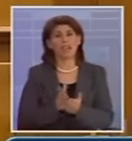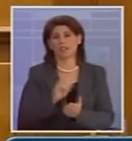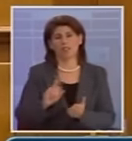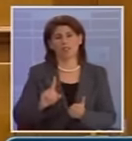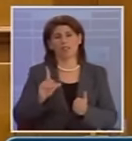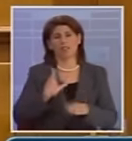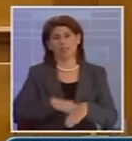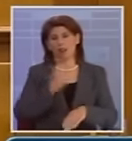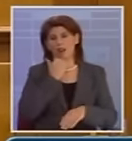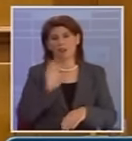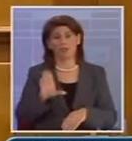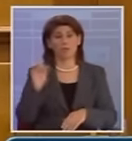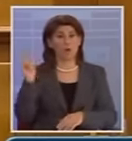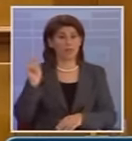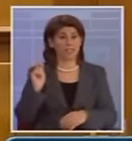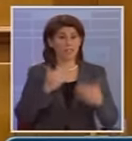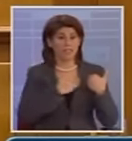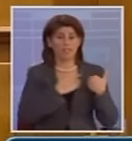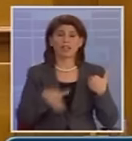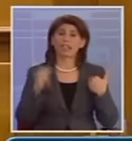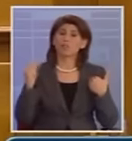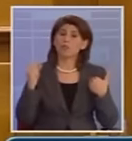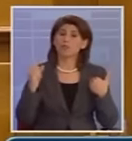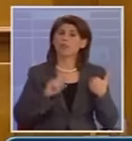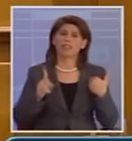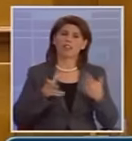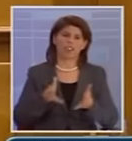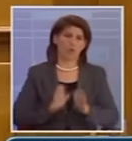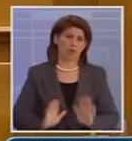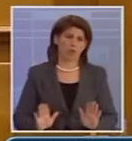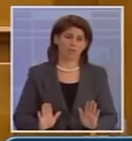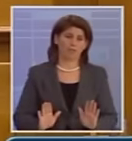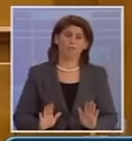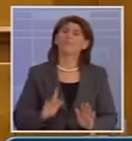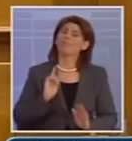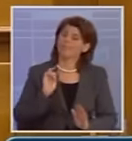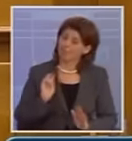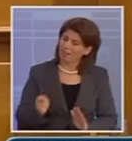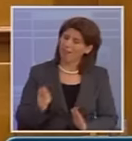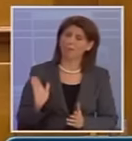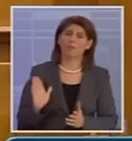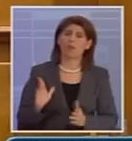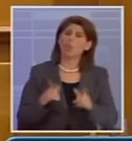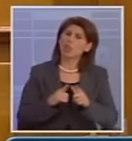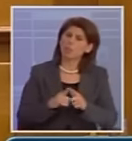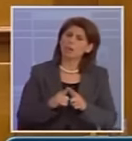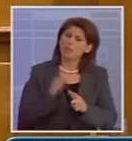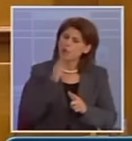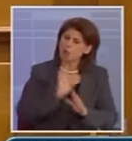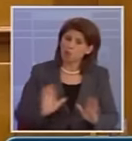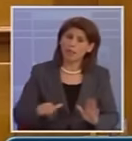ελάττωμα. Η πολιτική ευθύνη είναι για τους δυνατούς, δεν είναι για τα κορόιδα. Και ανταμείβεται τελικά. Και ας δοκιμάζεται